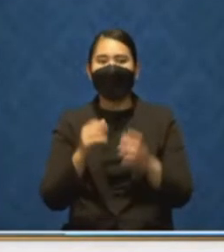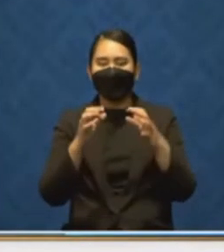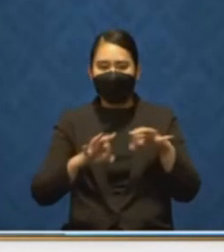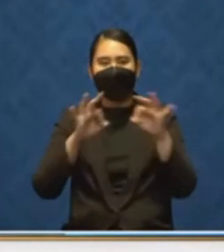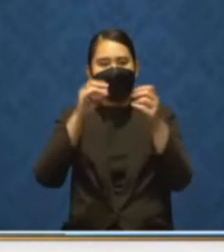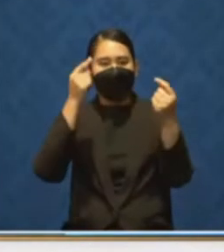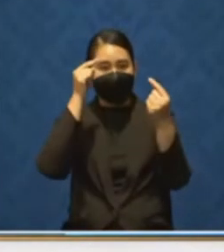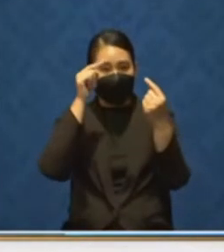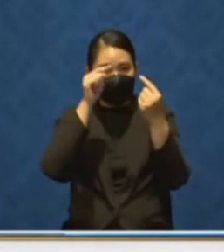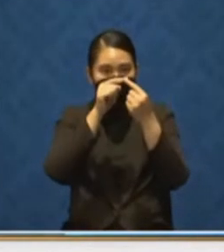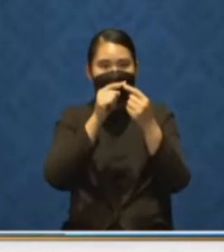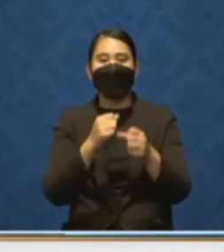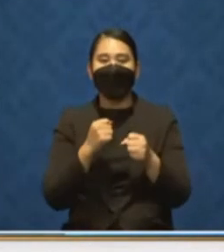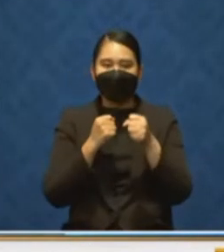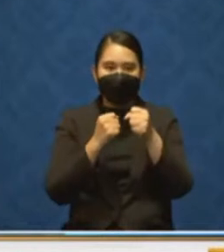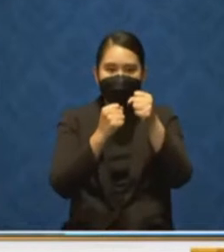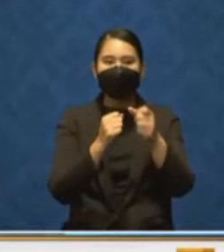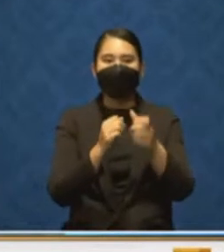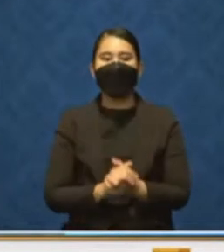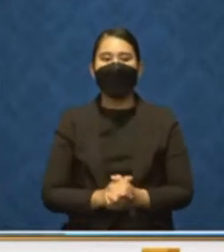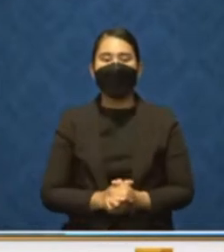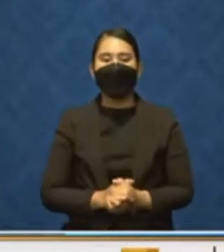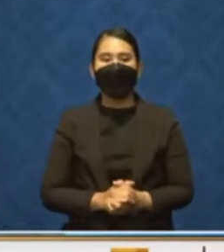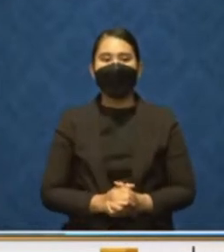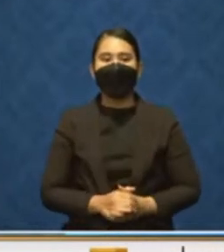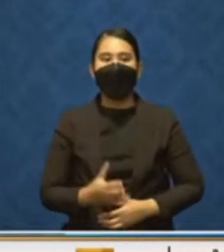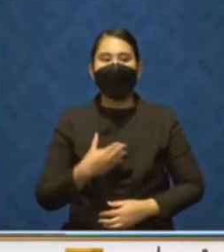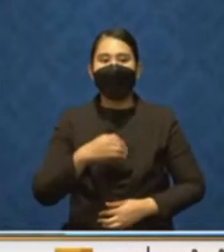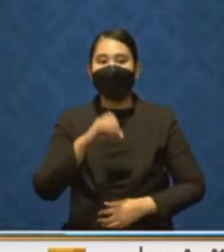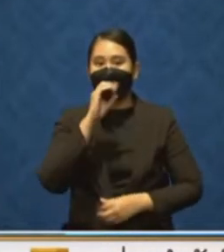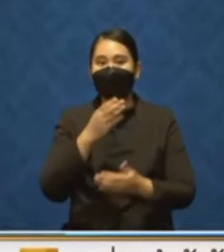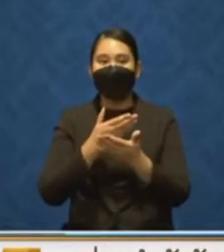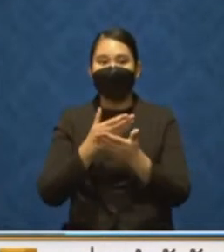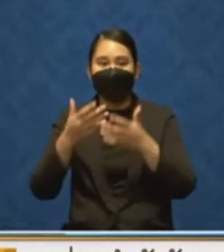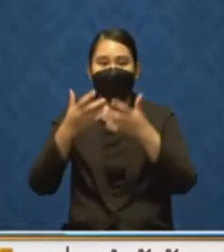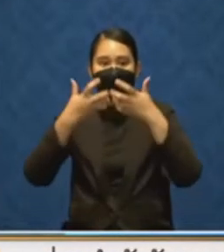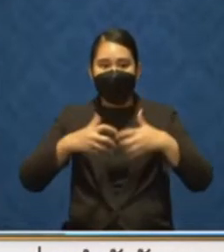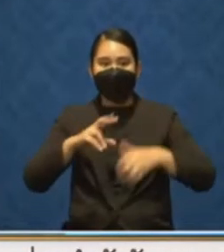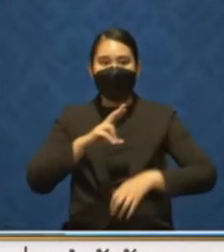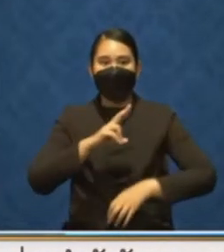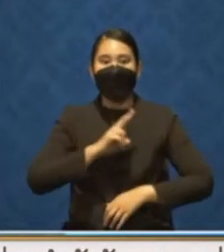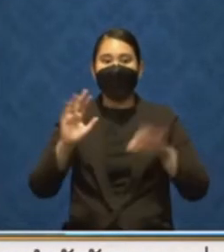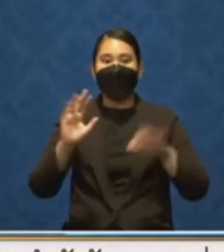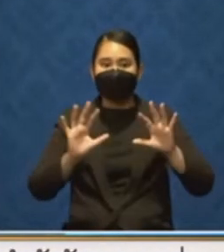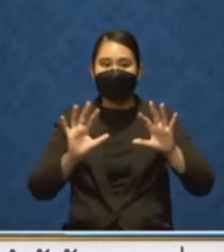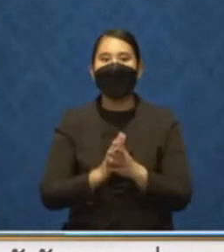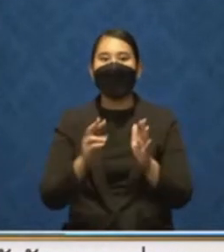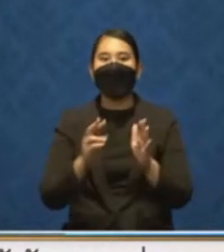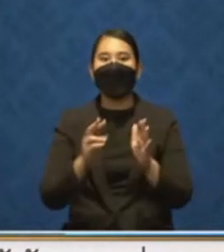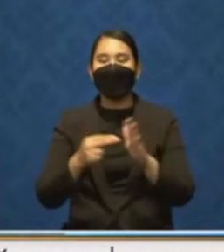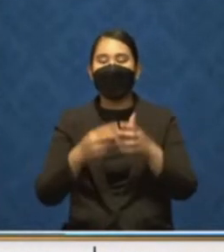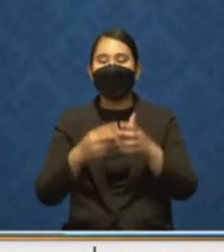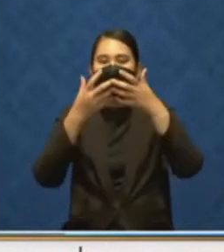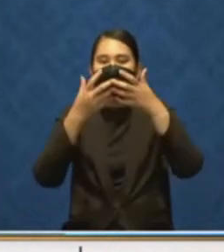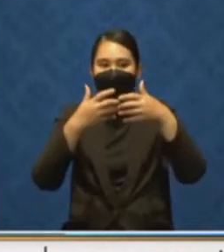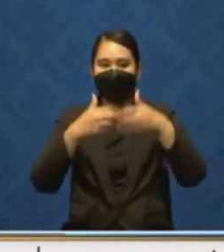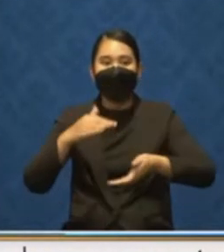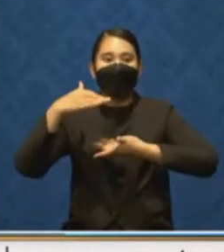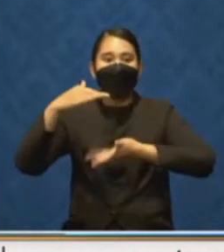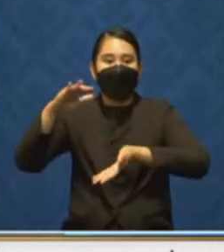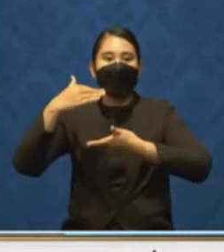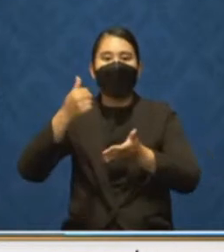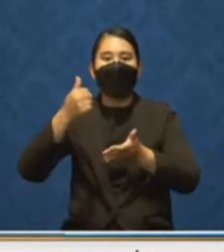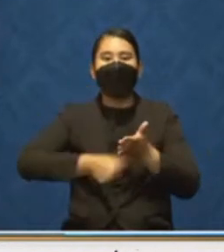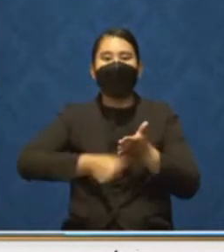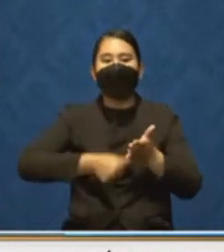ผมไม่ได้บอกว่าซื้อมาประกอบเพราะเห็นนะครับที่ผ่านมาแล้วก็ก็บอกรถออกความเราก็ได้รับภาษีวันนี้